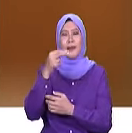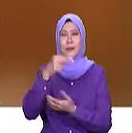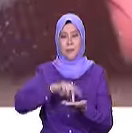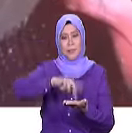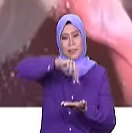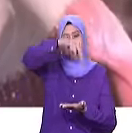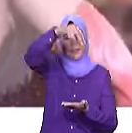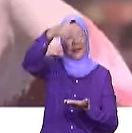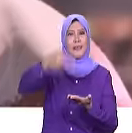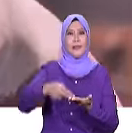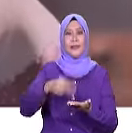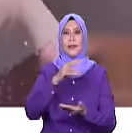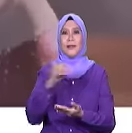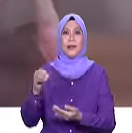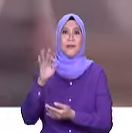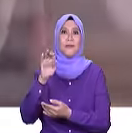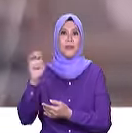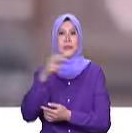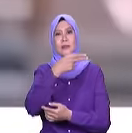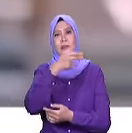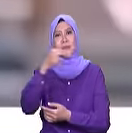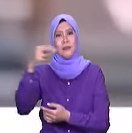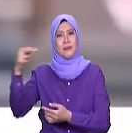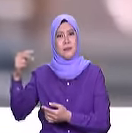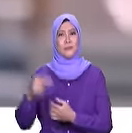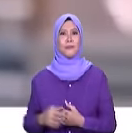Gimnastik Artistik dan Fee Jin En Renang.